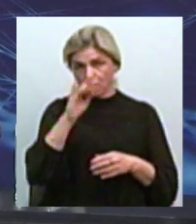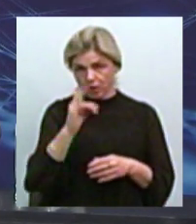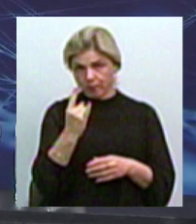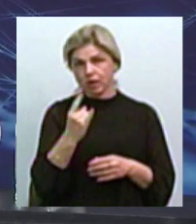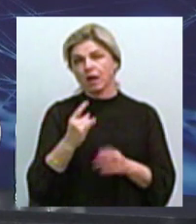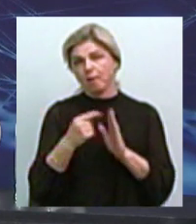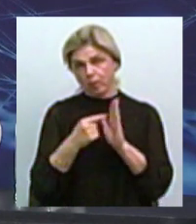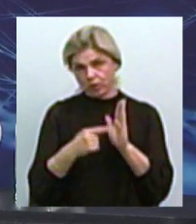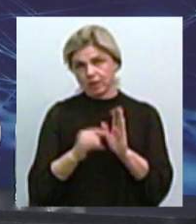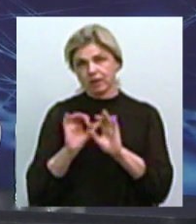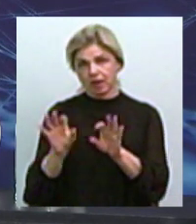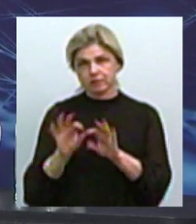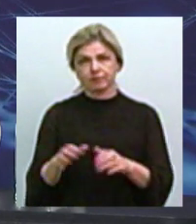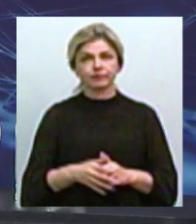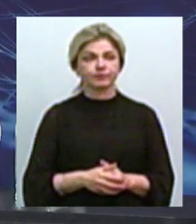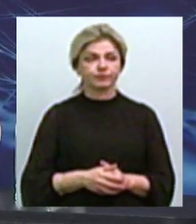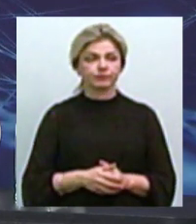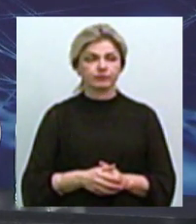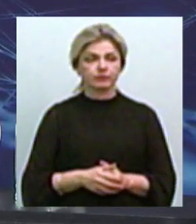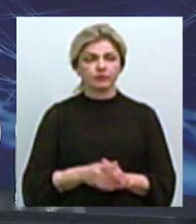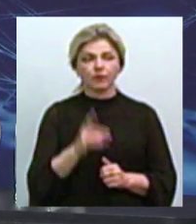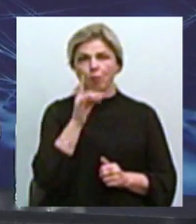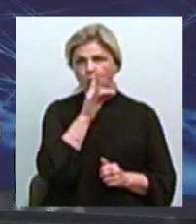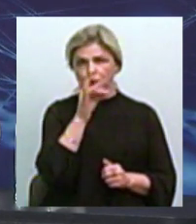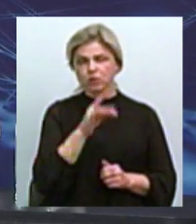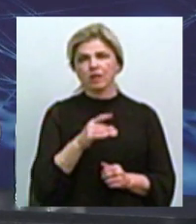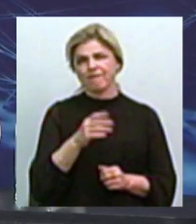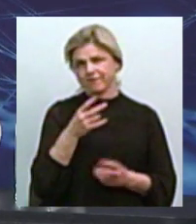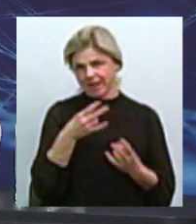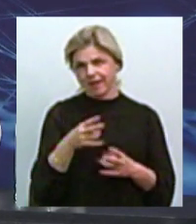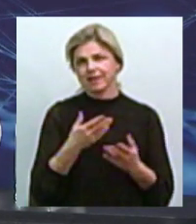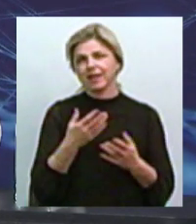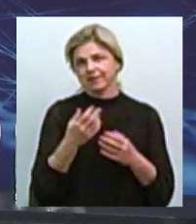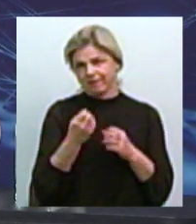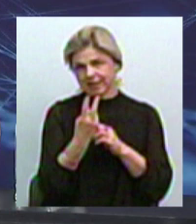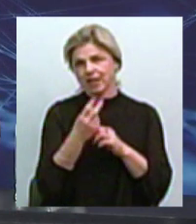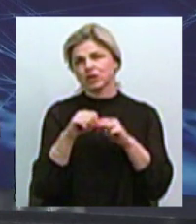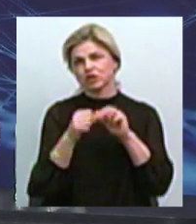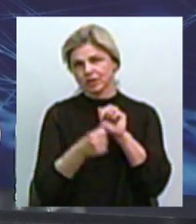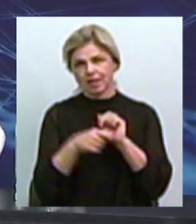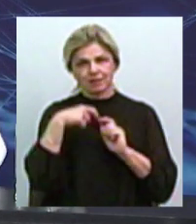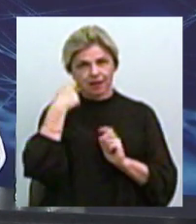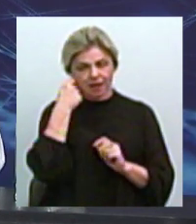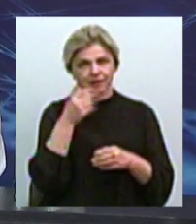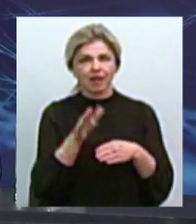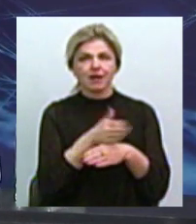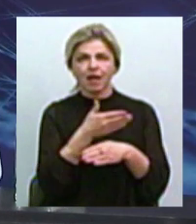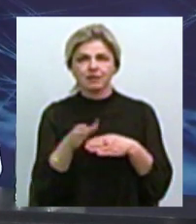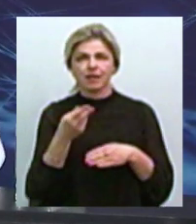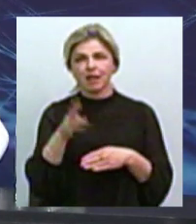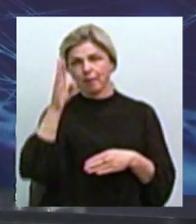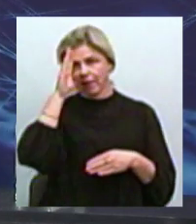чтобы... для детей какого веку? Это подростки, вот те самые вредные, 12-16 лет. Мы разделили тренинги для